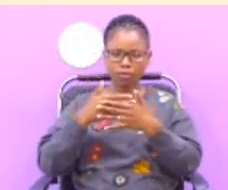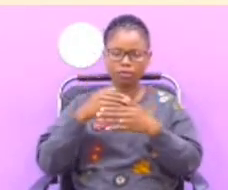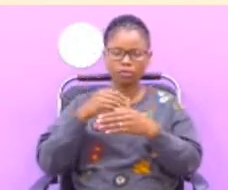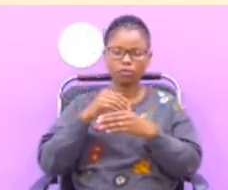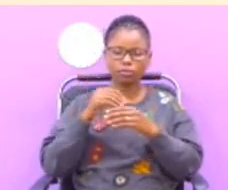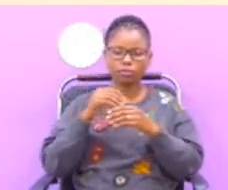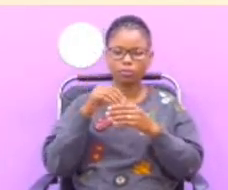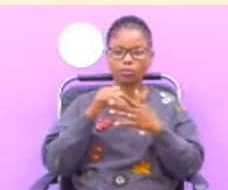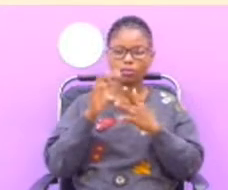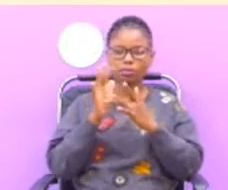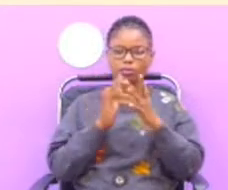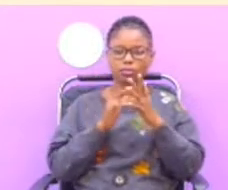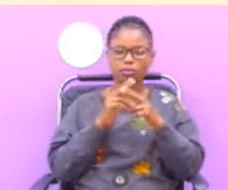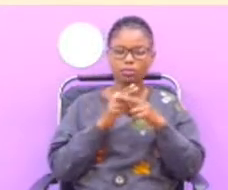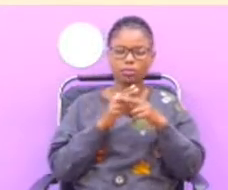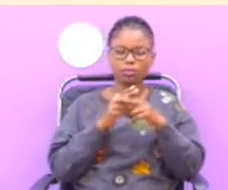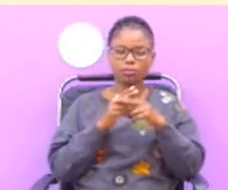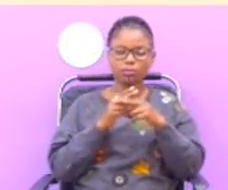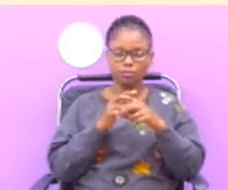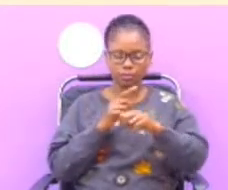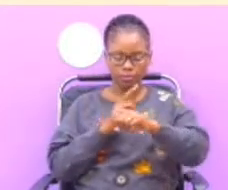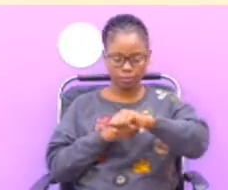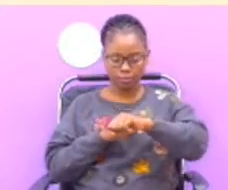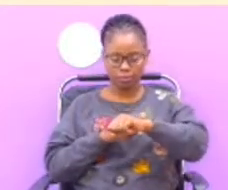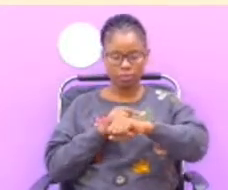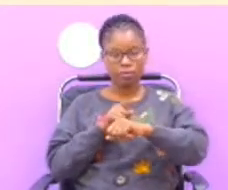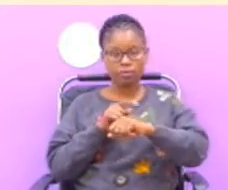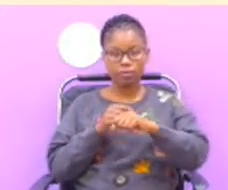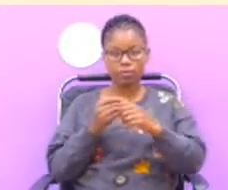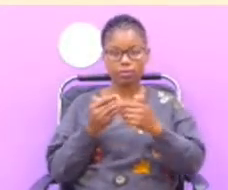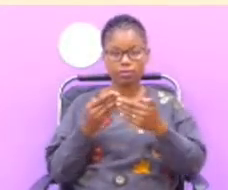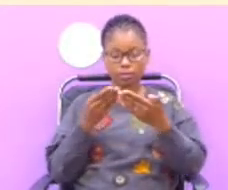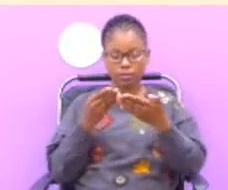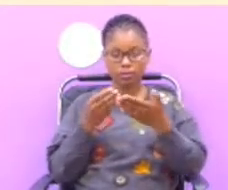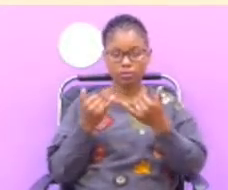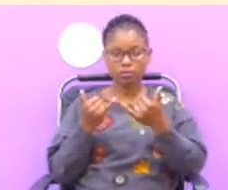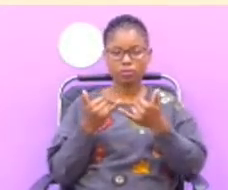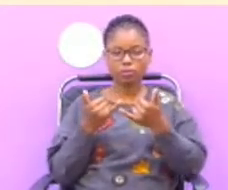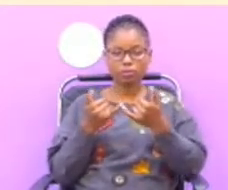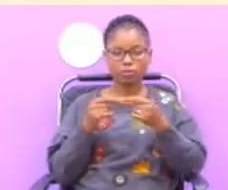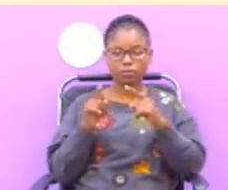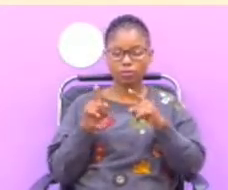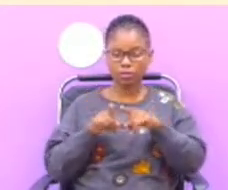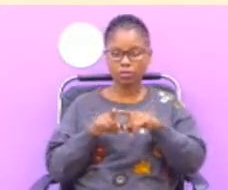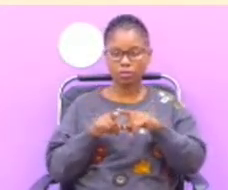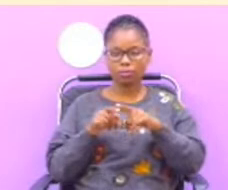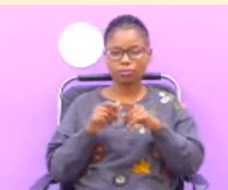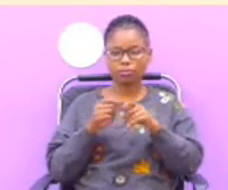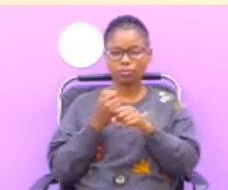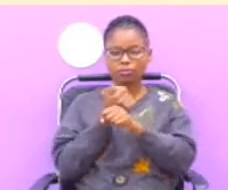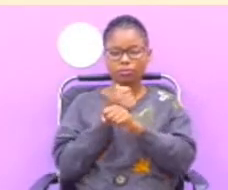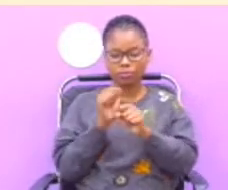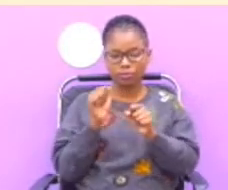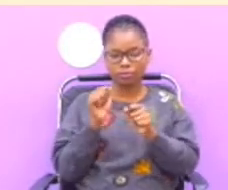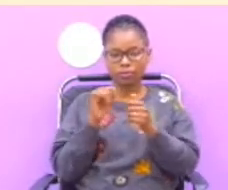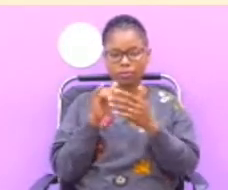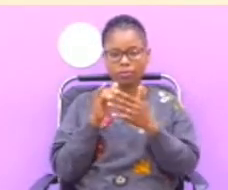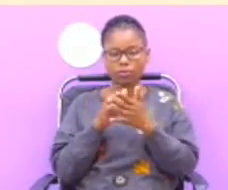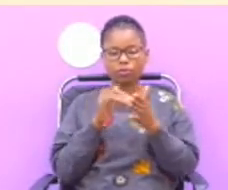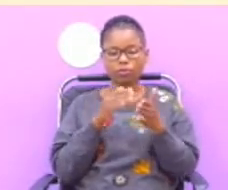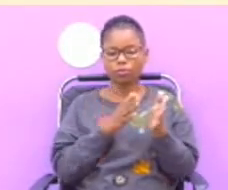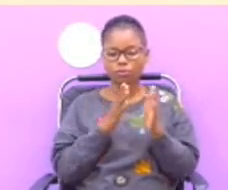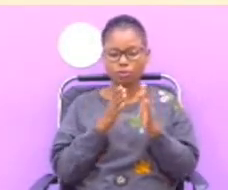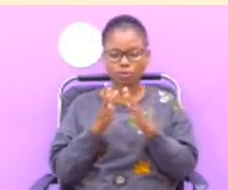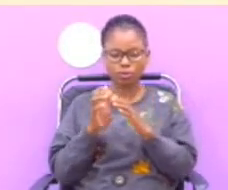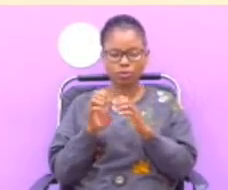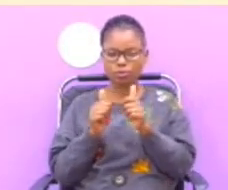sana rĩrĩ no rĩ ihinda rĩrĩa tũhetwo na rĩrĩ no rĩ ihinda rĩrĩa tũrehokerwo uge mwanya waku ũrĩa ũthingũkĩte